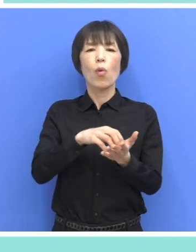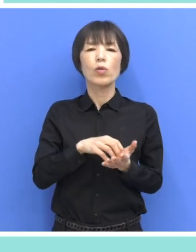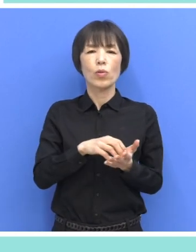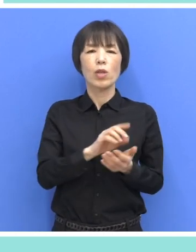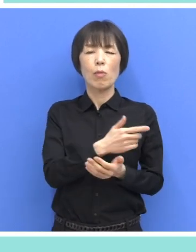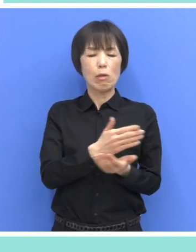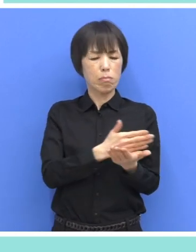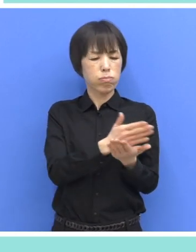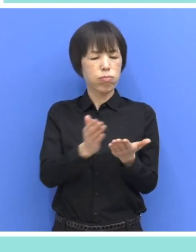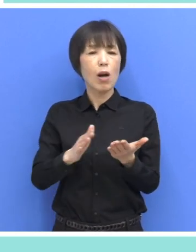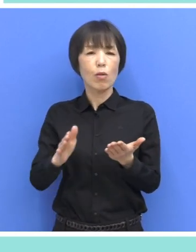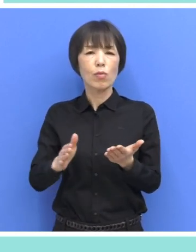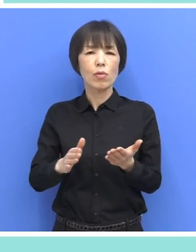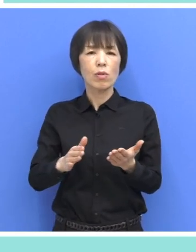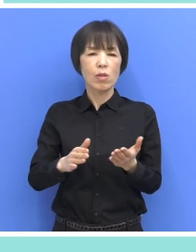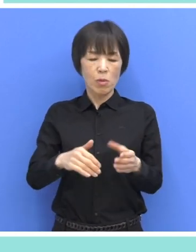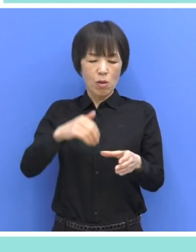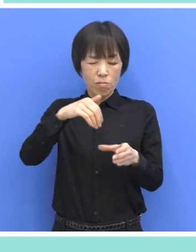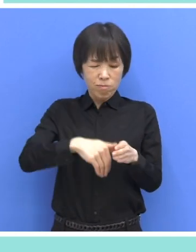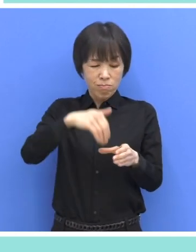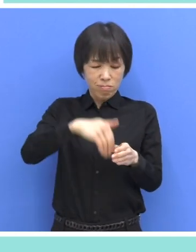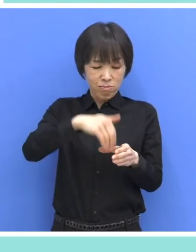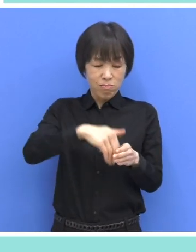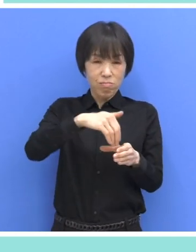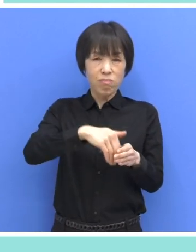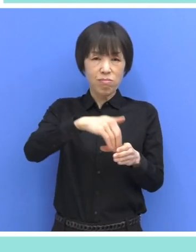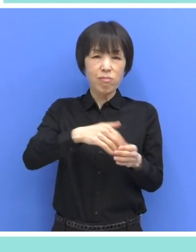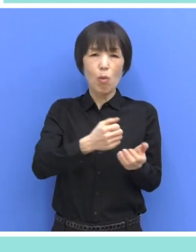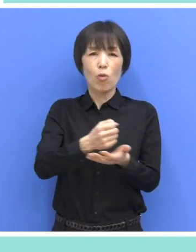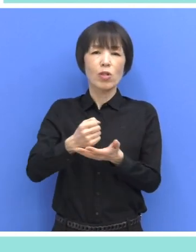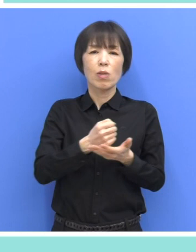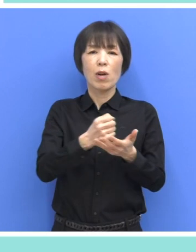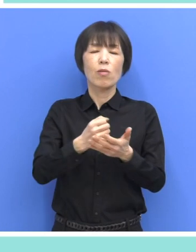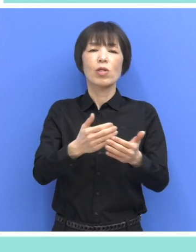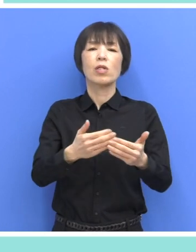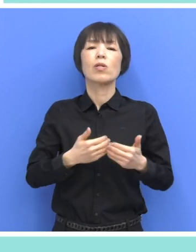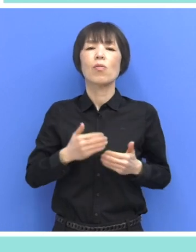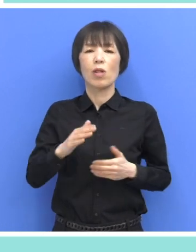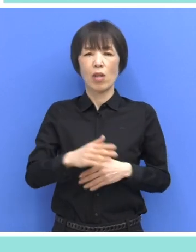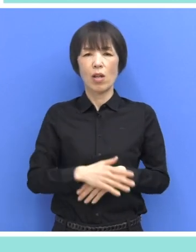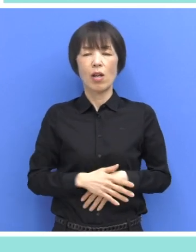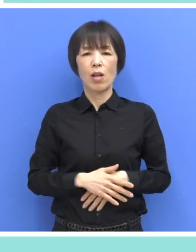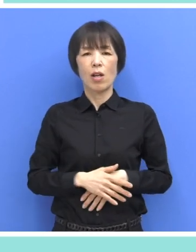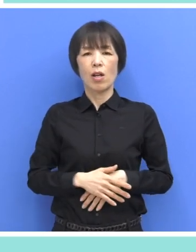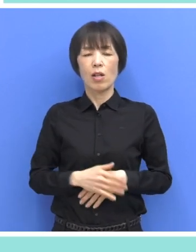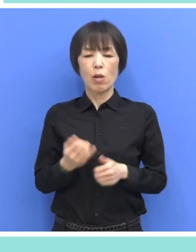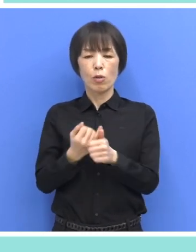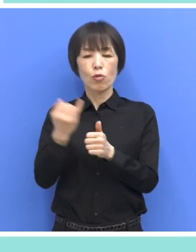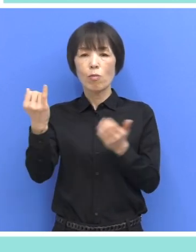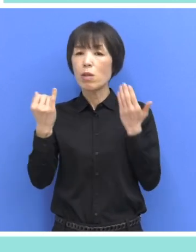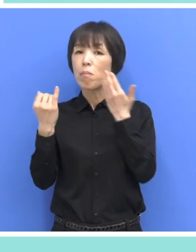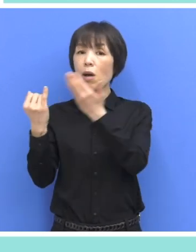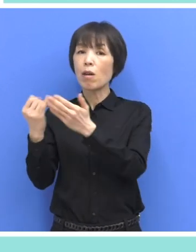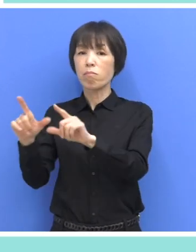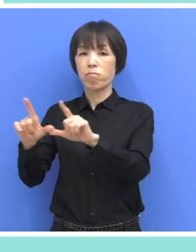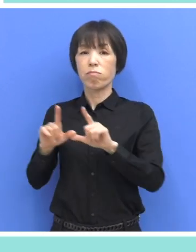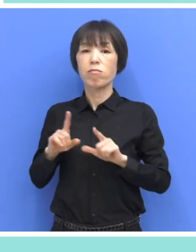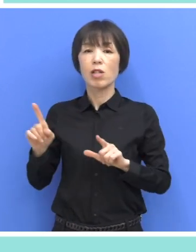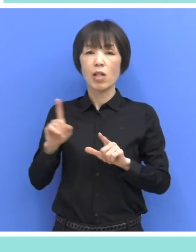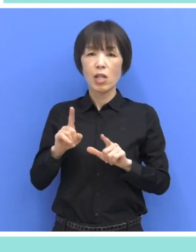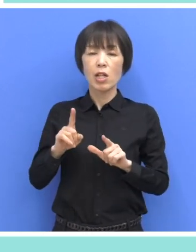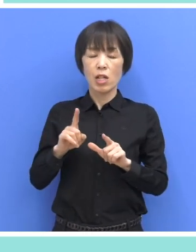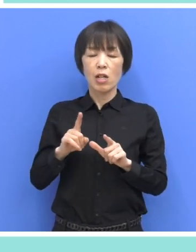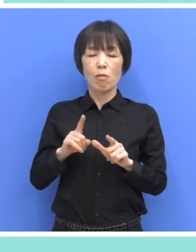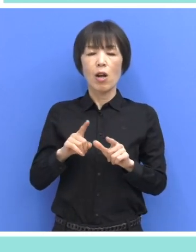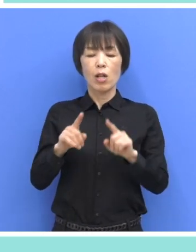ちが財布の中にもしくはポシェットの中に証明書を入れてます。で、うちは妻に聞いたらその証明書